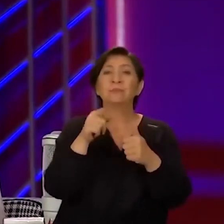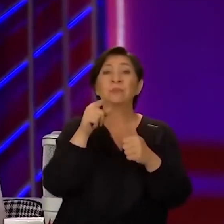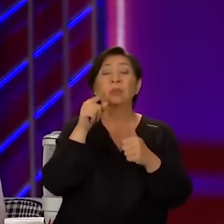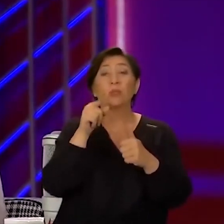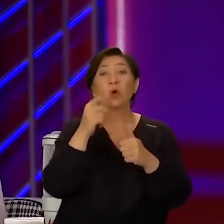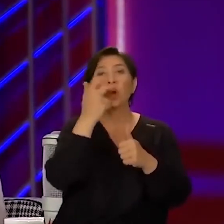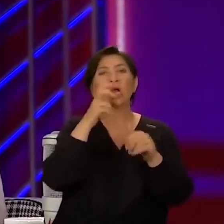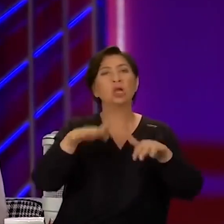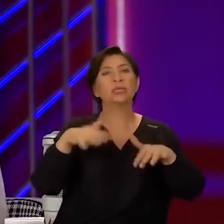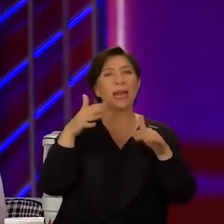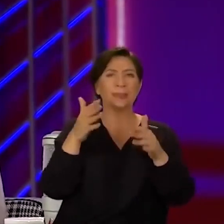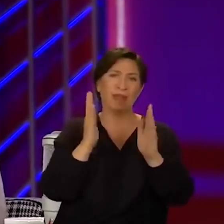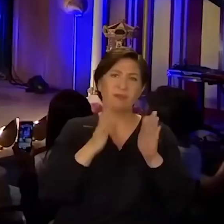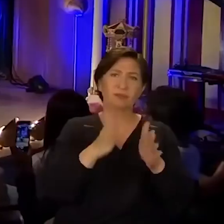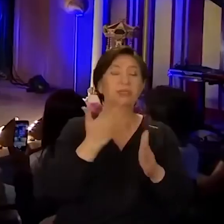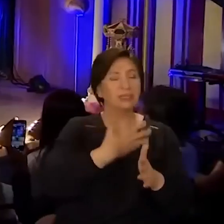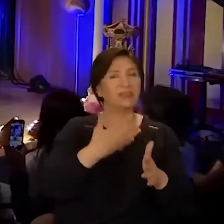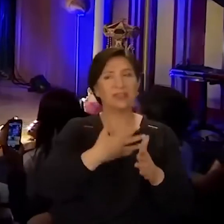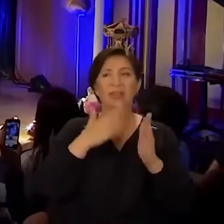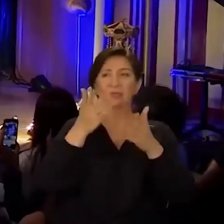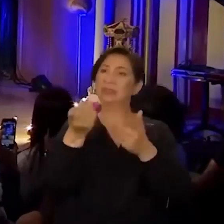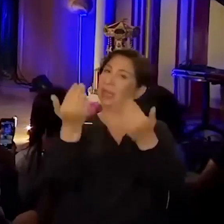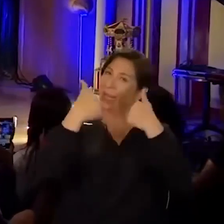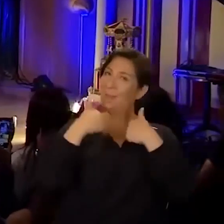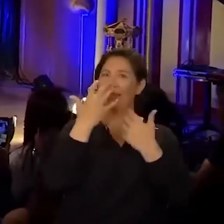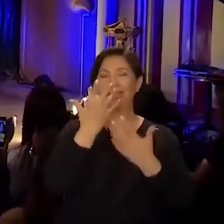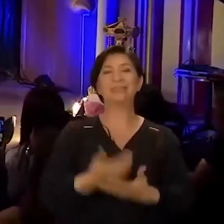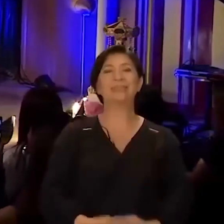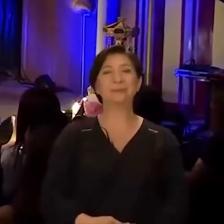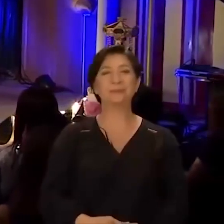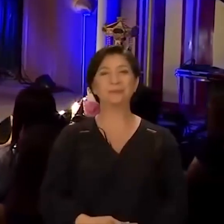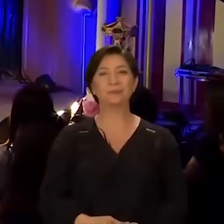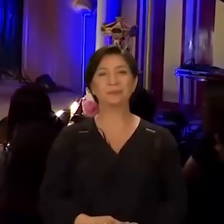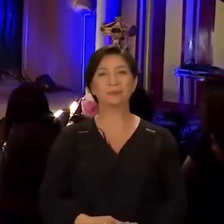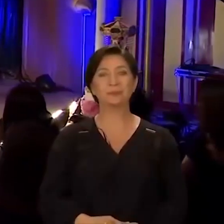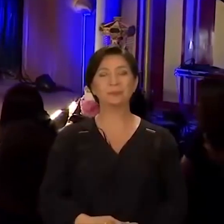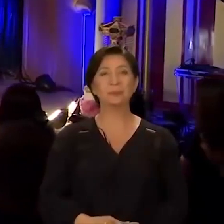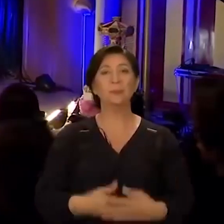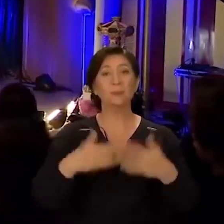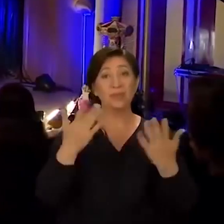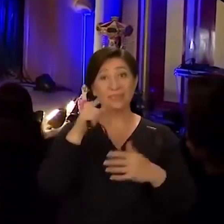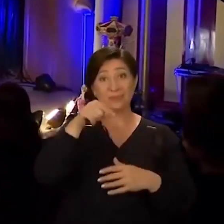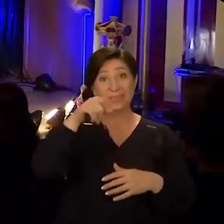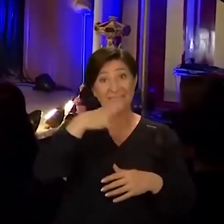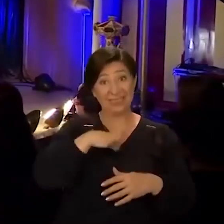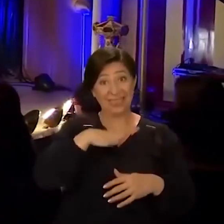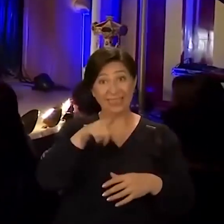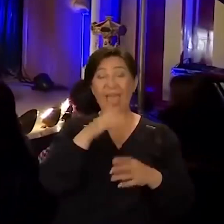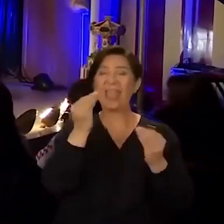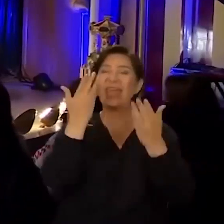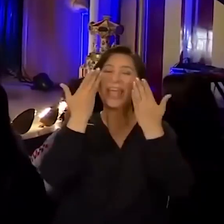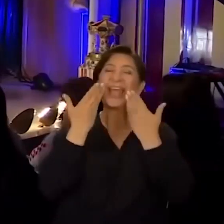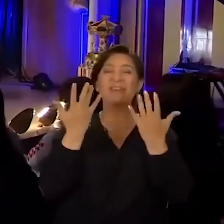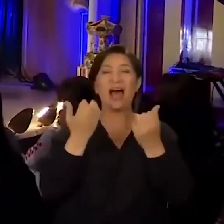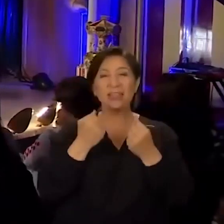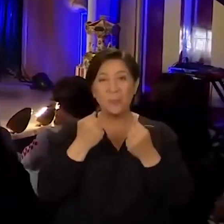konserle devam edecek inşallah geliriz Ve siz de bekleriz harikulade Peki şimdi eğer siz de arzu ederseniz